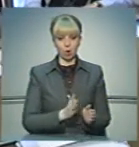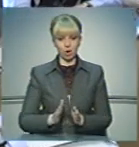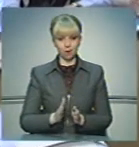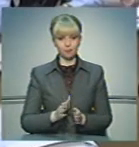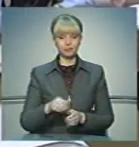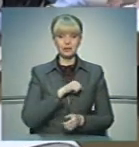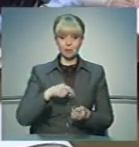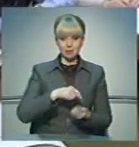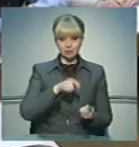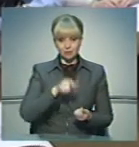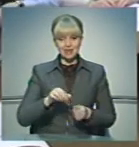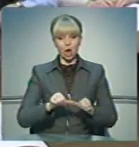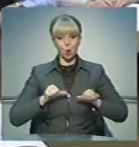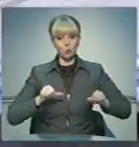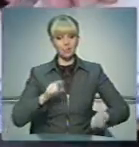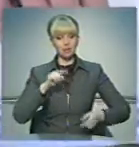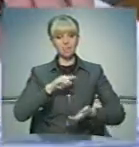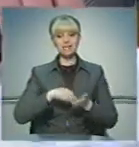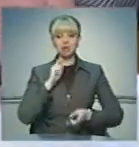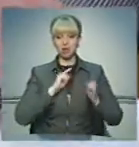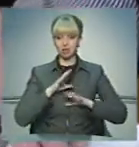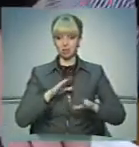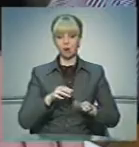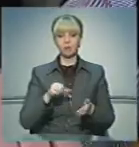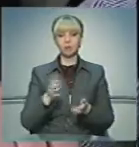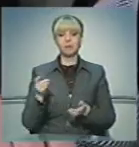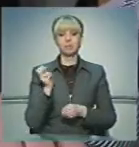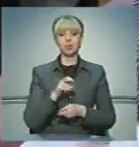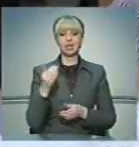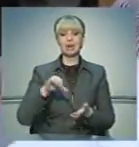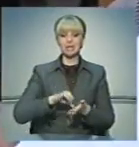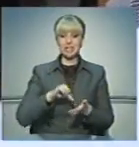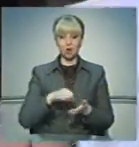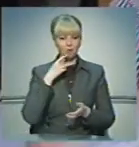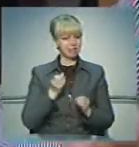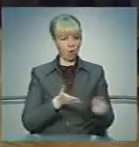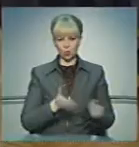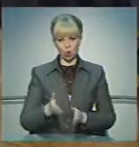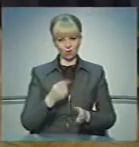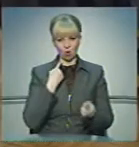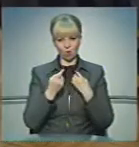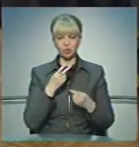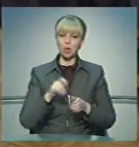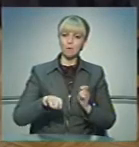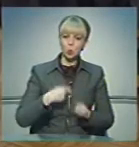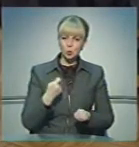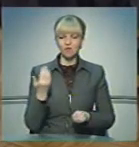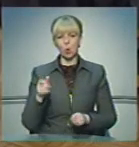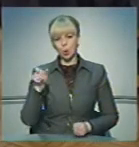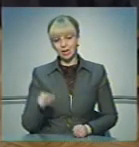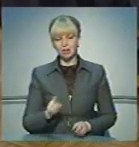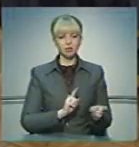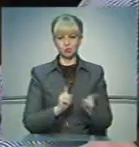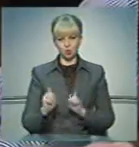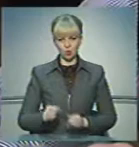Самих підприємців на комісію міській раді не було. Прийшов їхній представник і зазначив, не готовий говорити, чи порушив його клієнт